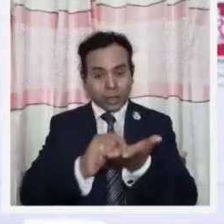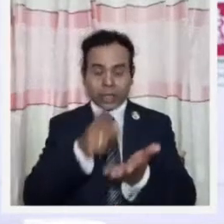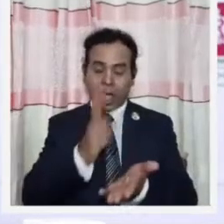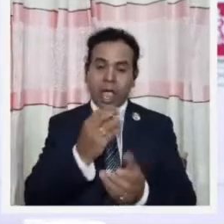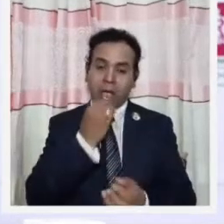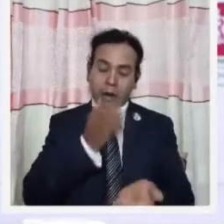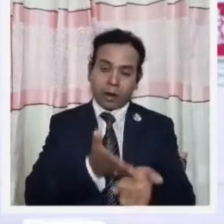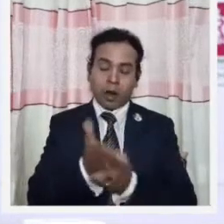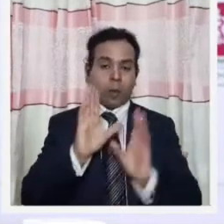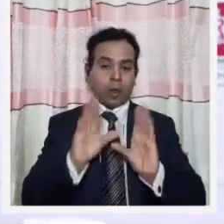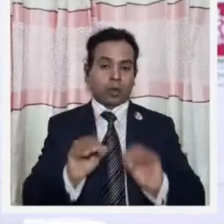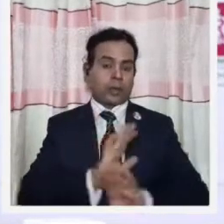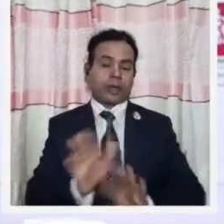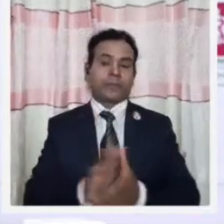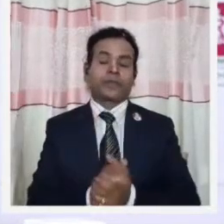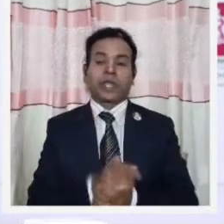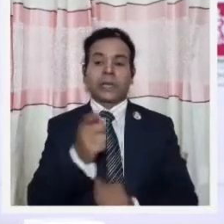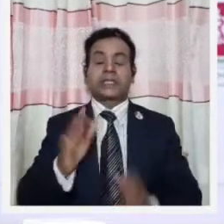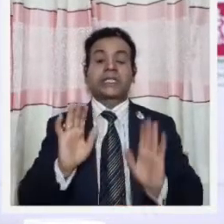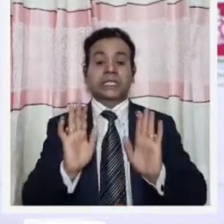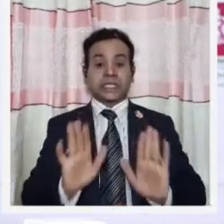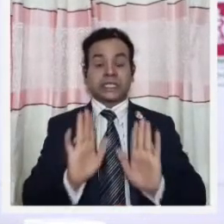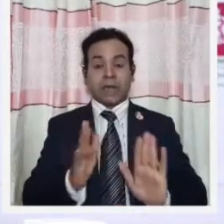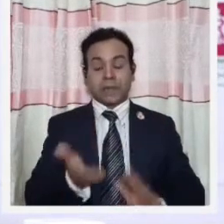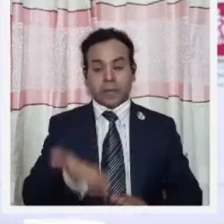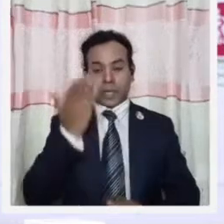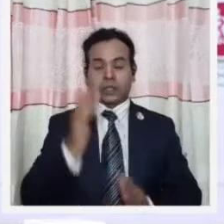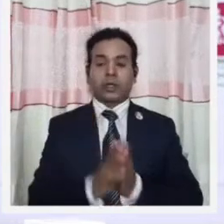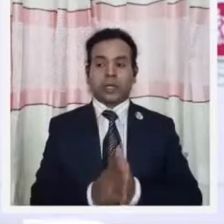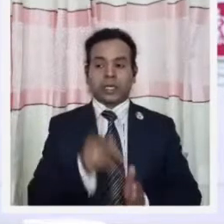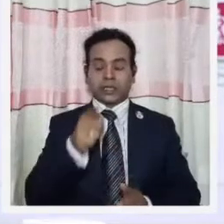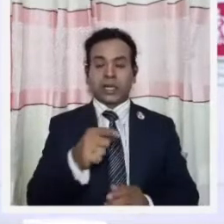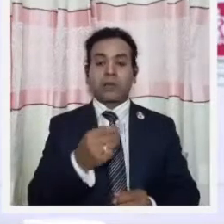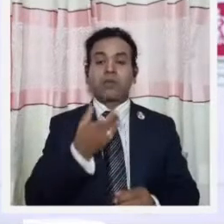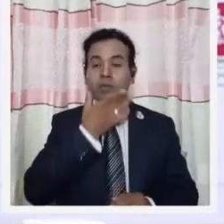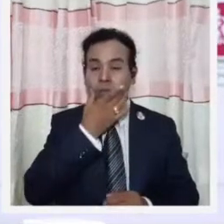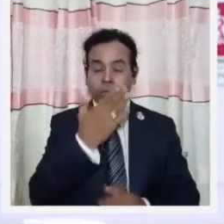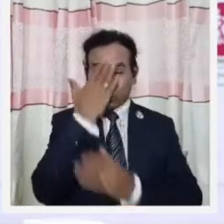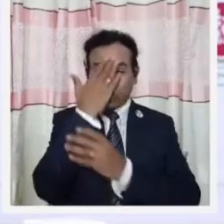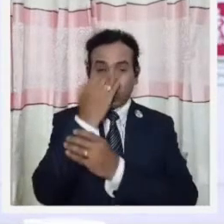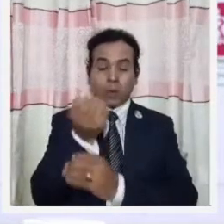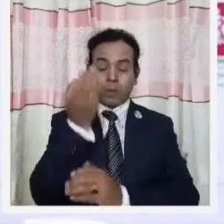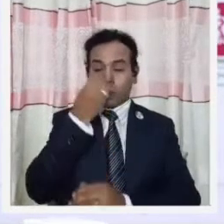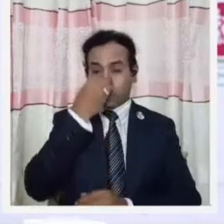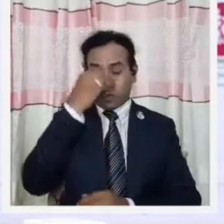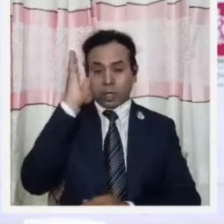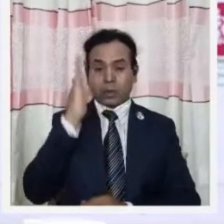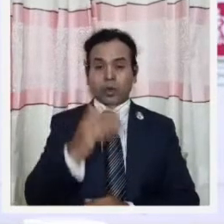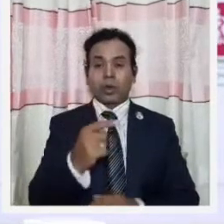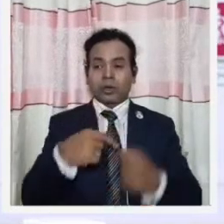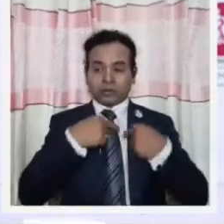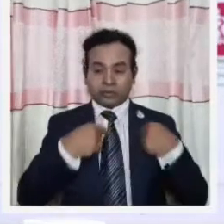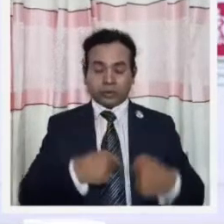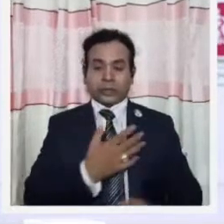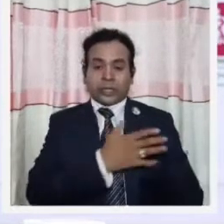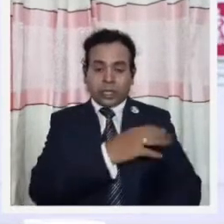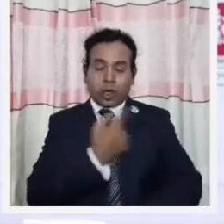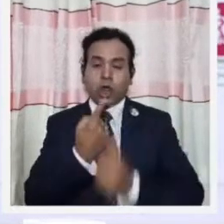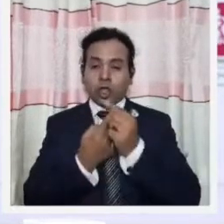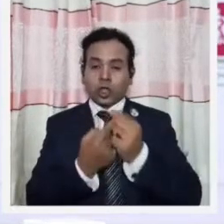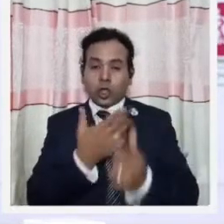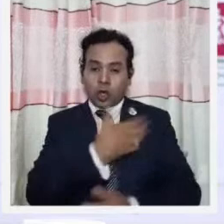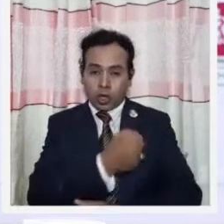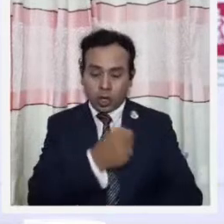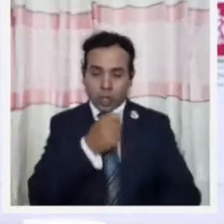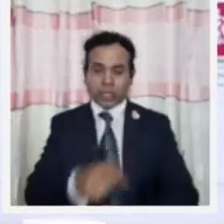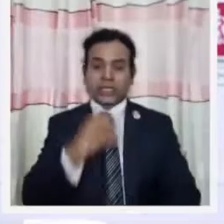নিয়মিতভাবে ওষুধ সেবন করবেন চিকিৎসকের পরামর্শ অনুযায়ী, এবং অনেক বেশি সতর্ক থাকবেন, কারণ যাদের অসংক্রামক ব্যাধি আছে